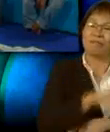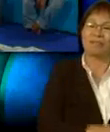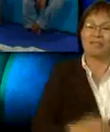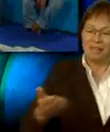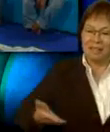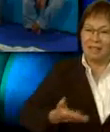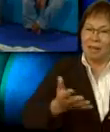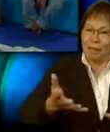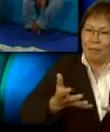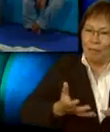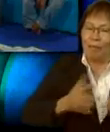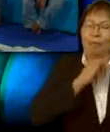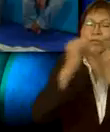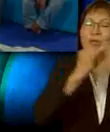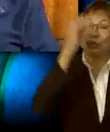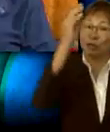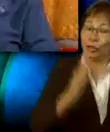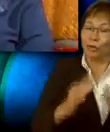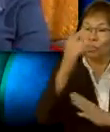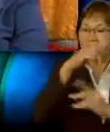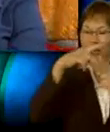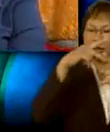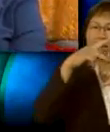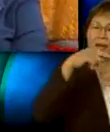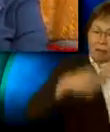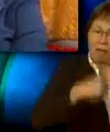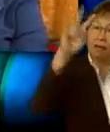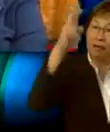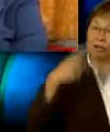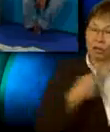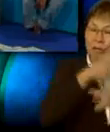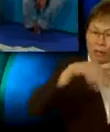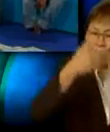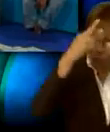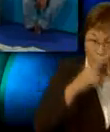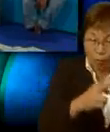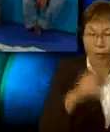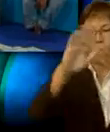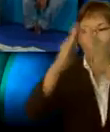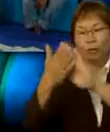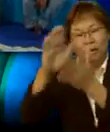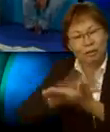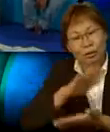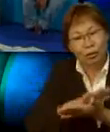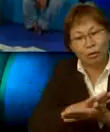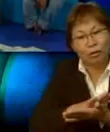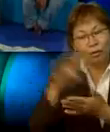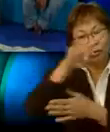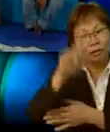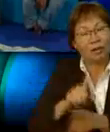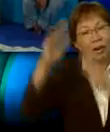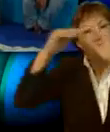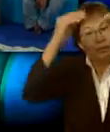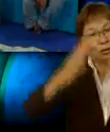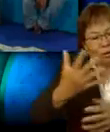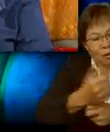Kami di sini berhajat ingin menemu ramai cikgu berkenaan dengan tajuk kita, bagaimana untuk menghormati komuniti sekolah. Harap cikgu